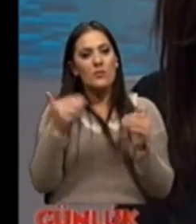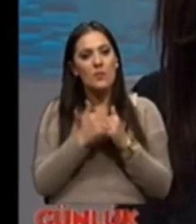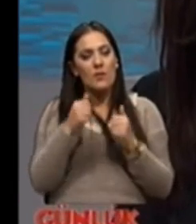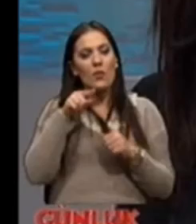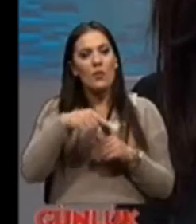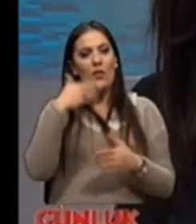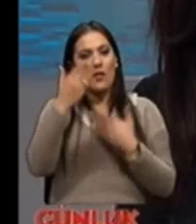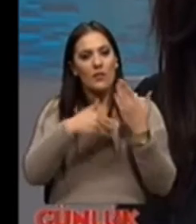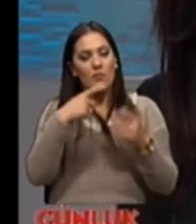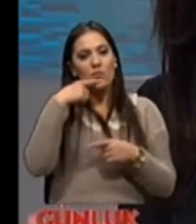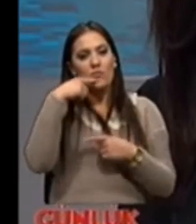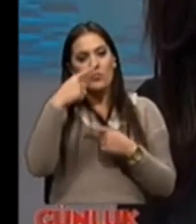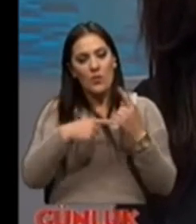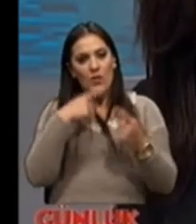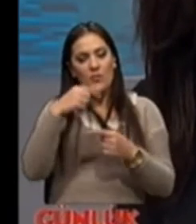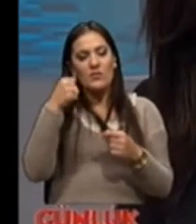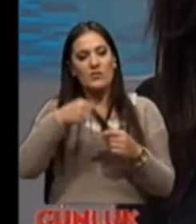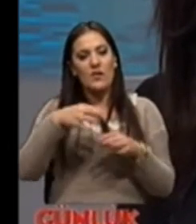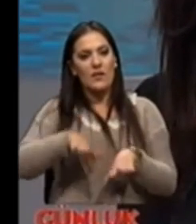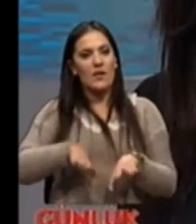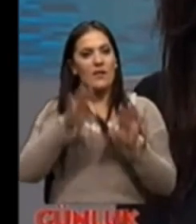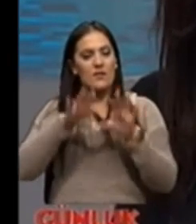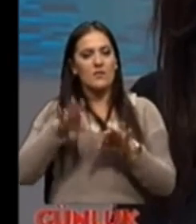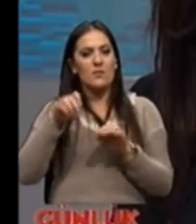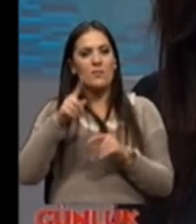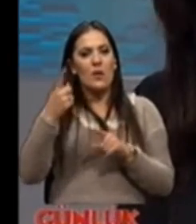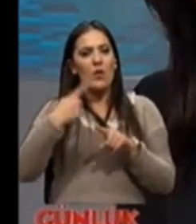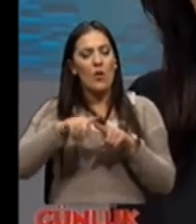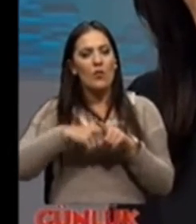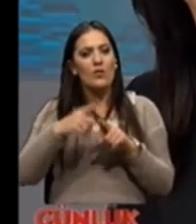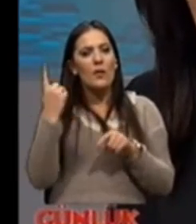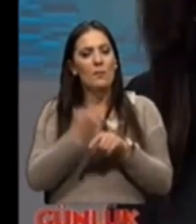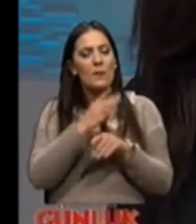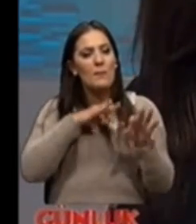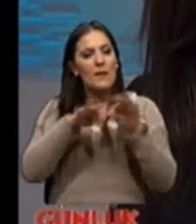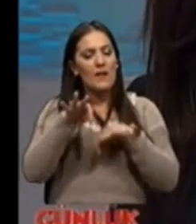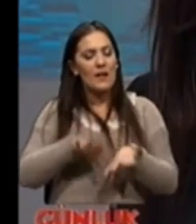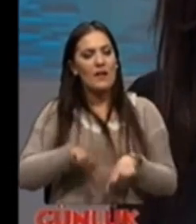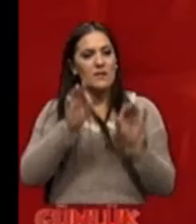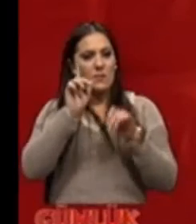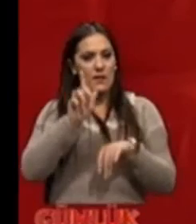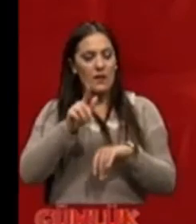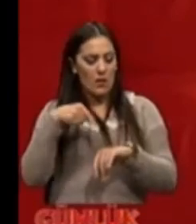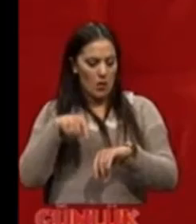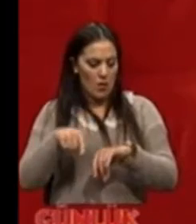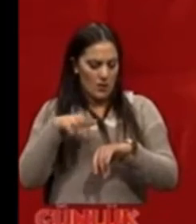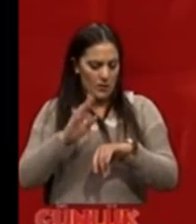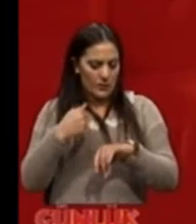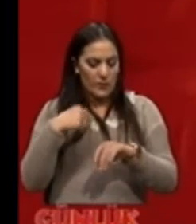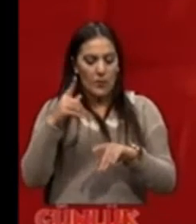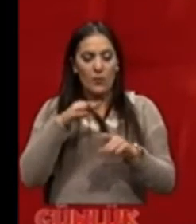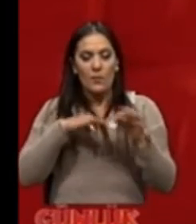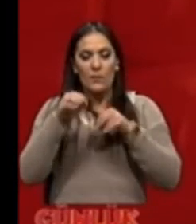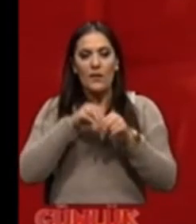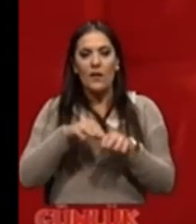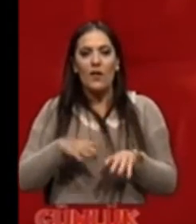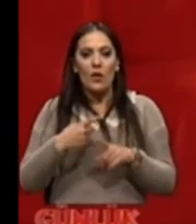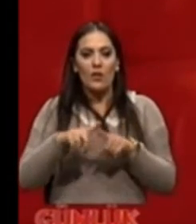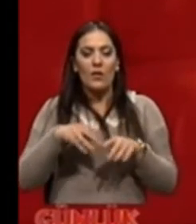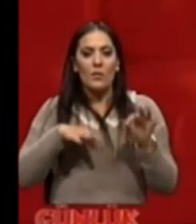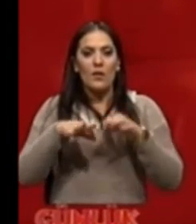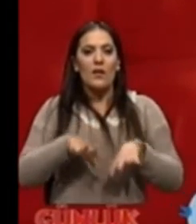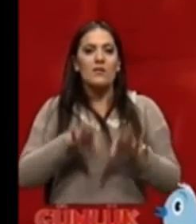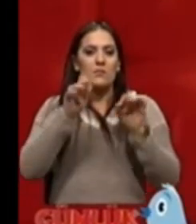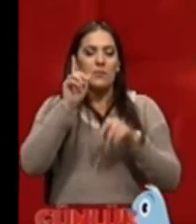söylenilip çantaların hazırlanması. Bir ortak bir plan hazırlamak kesinlikle gerekiyor. Kesinlikle o planı, ortak bir planı hazırlamak gerekiyor. Evet. Şimdi